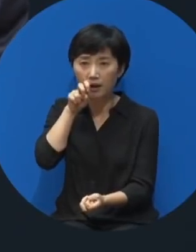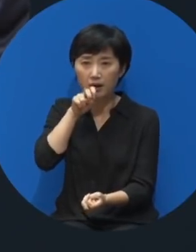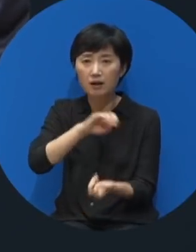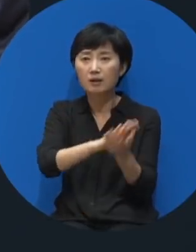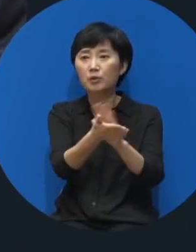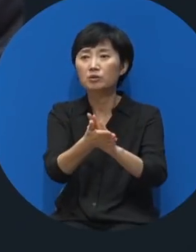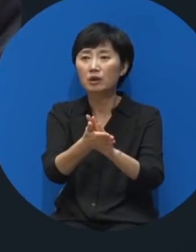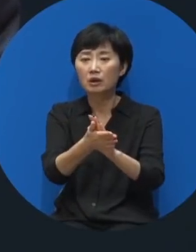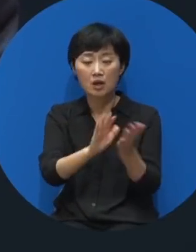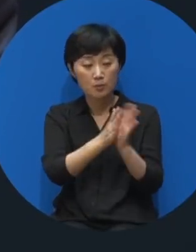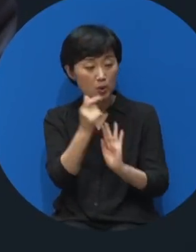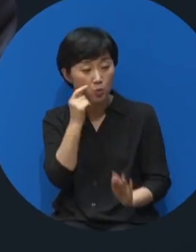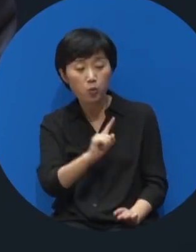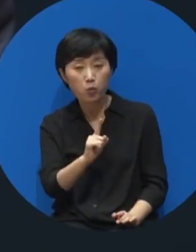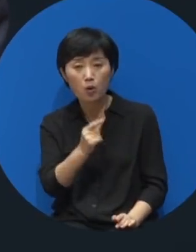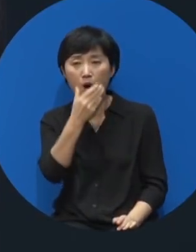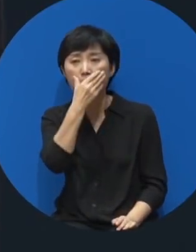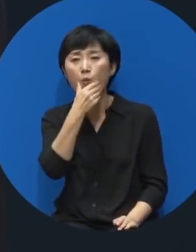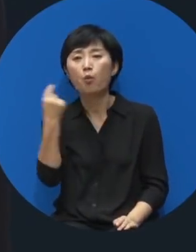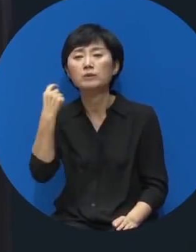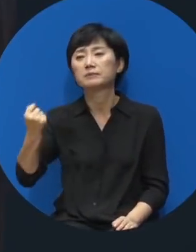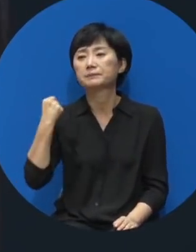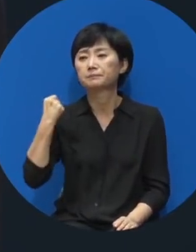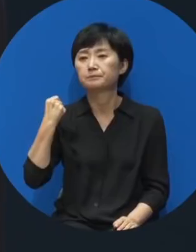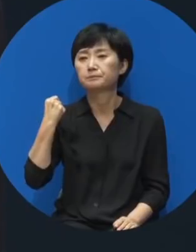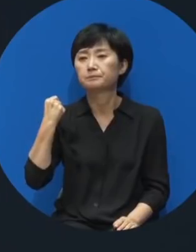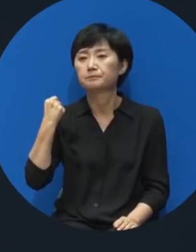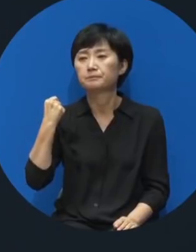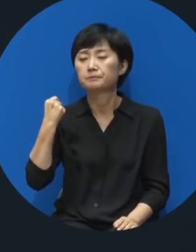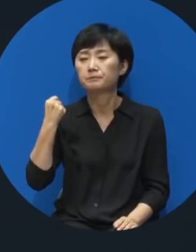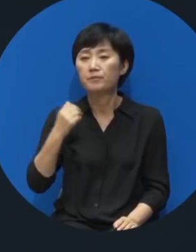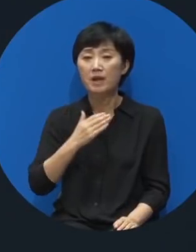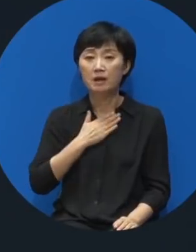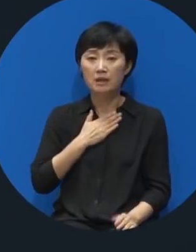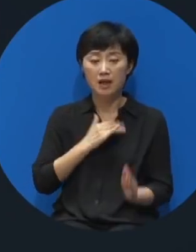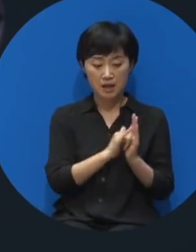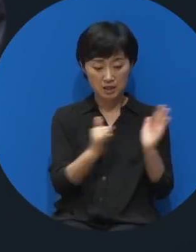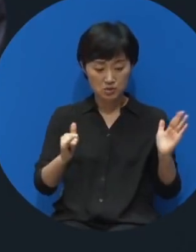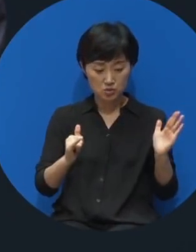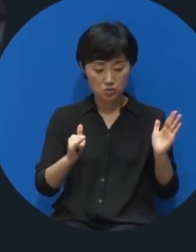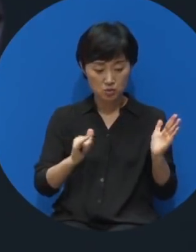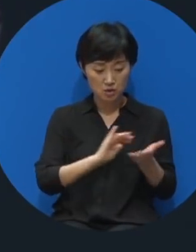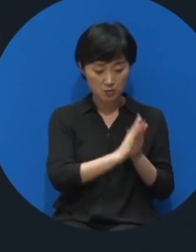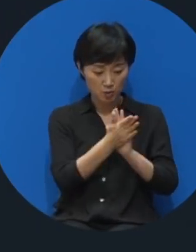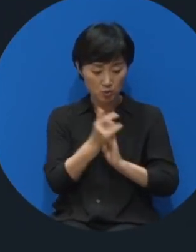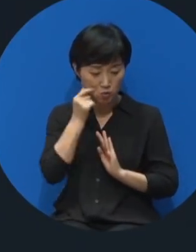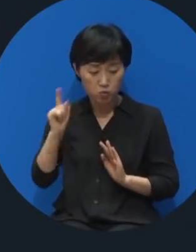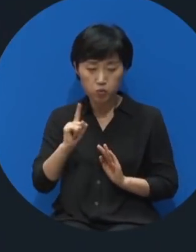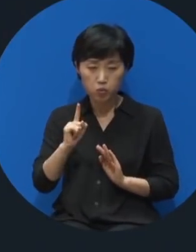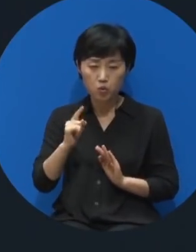복음 들어오면서요. 当进入福音之后， 우리 가문도 뒤바. 저는 이거 체험했거든요. 가문도 뒤바뀌고.